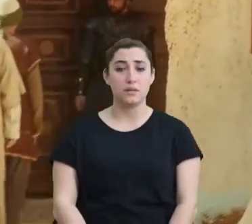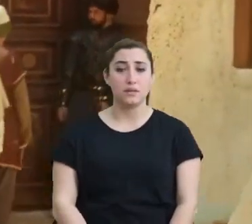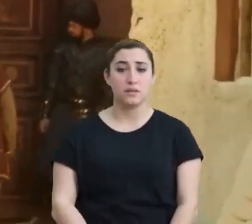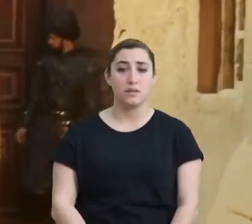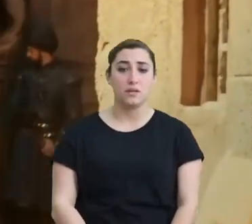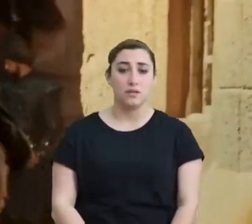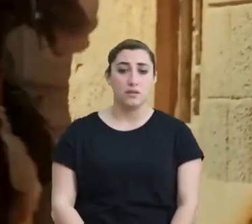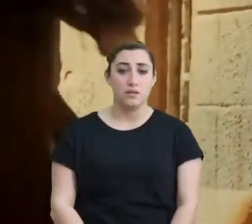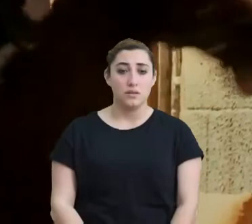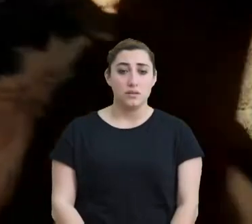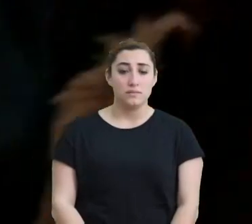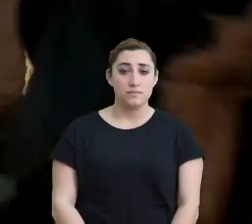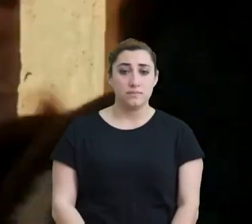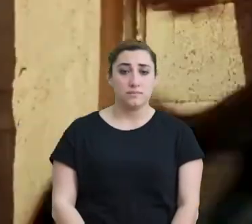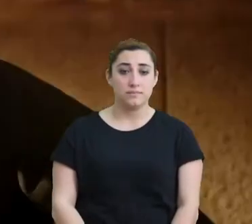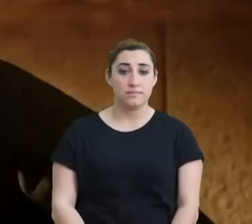atla kadıhaneden ayrılıyor.